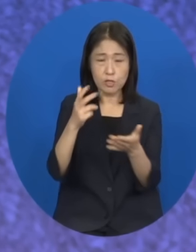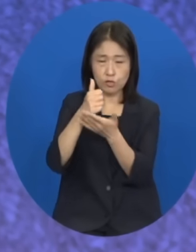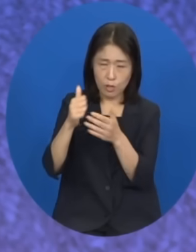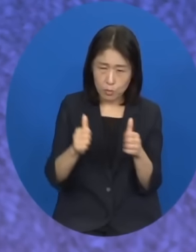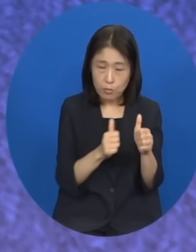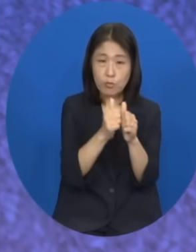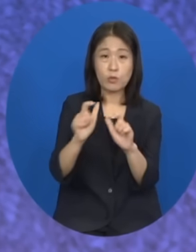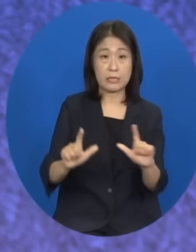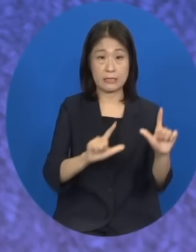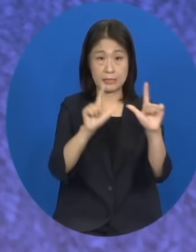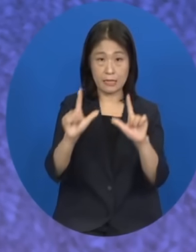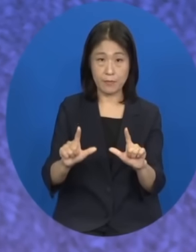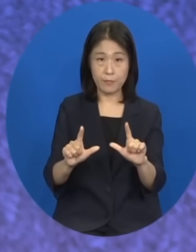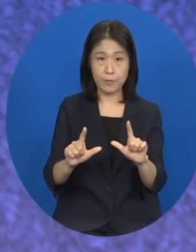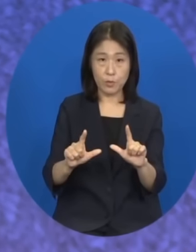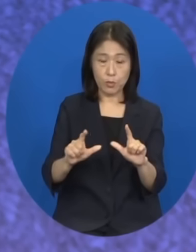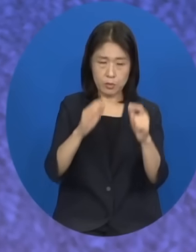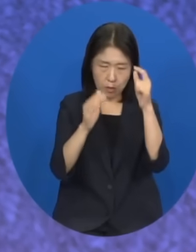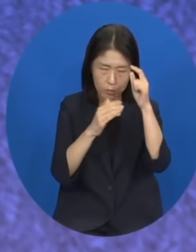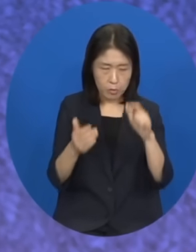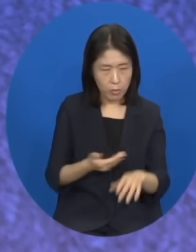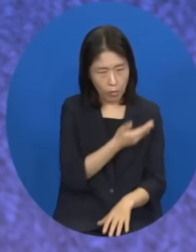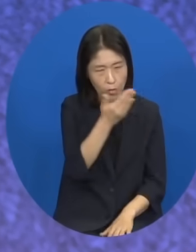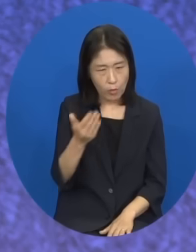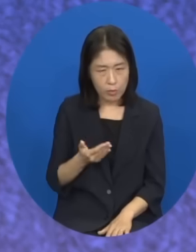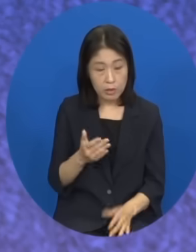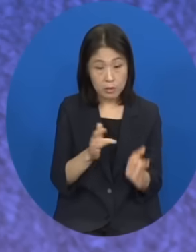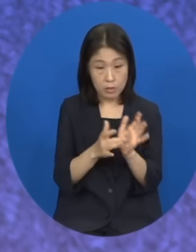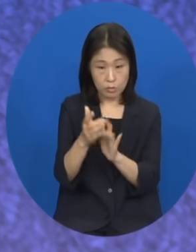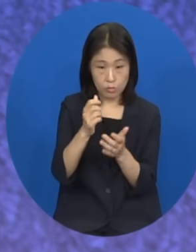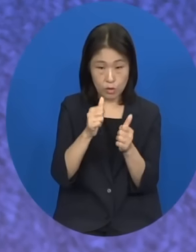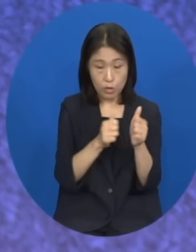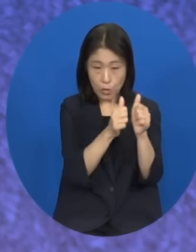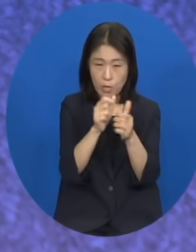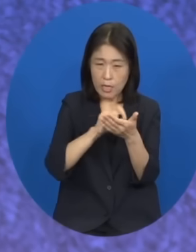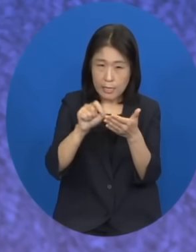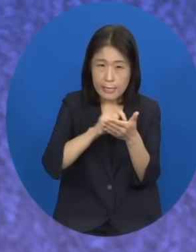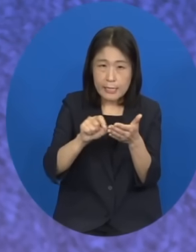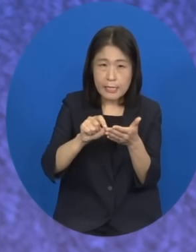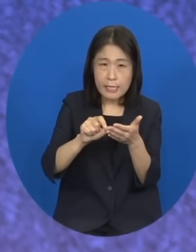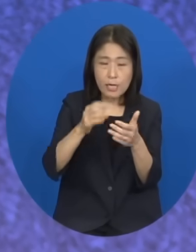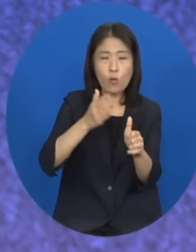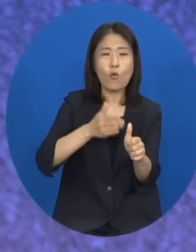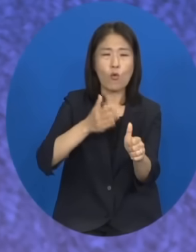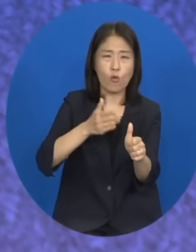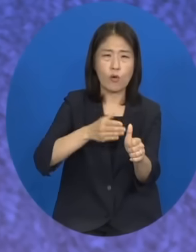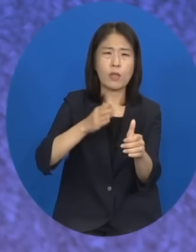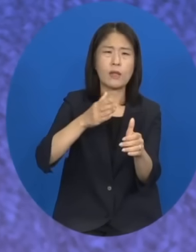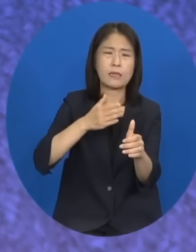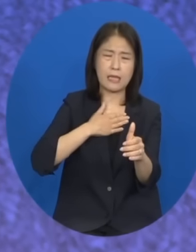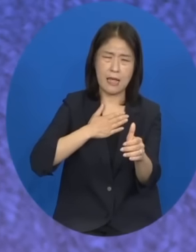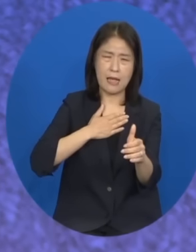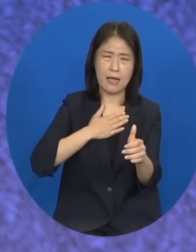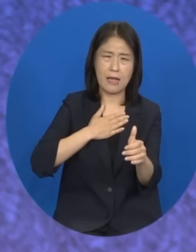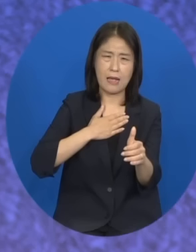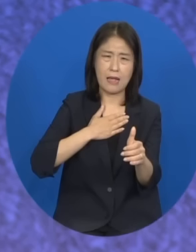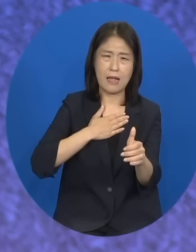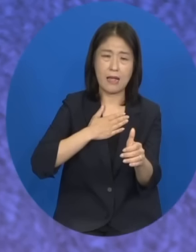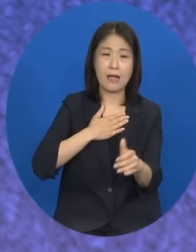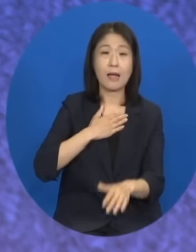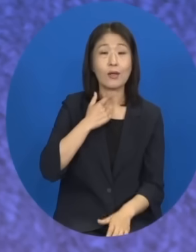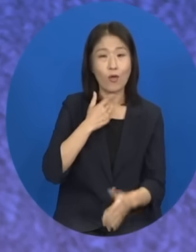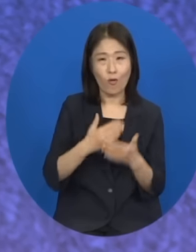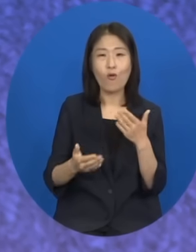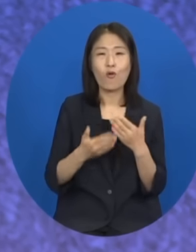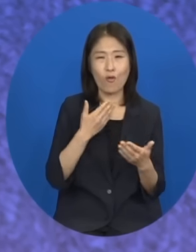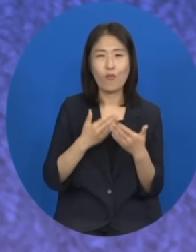성도들에게 일기를 쓰면서 서로 나누면서 살아보라고 권하면서 경험했던 겁니다. 요즘에